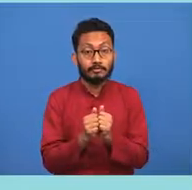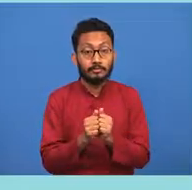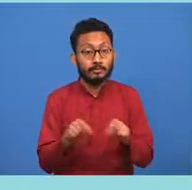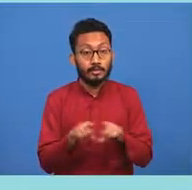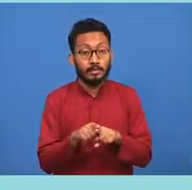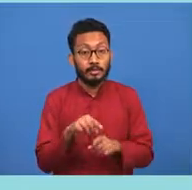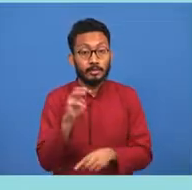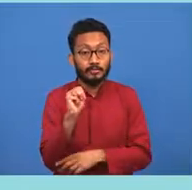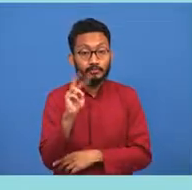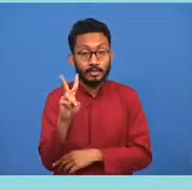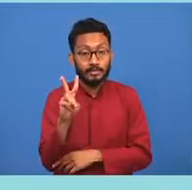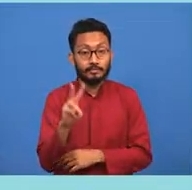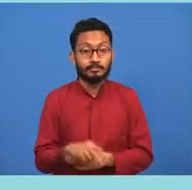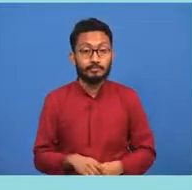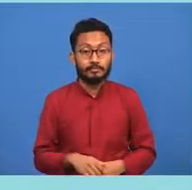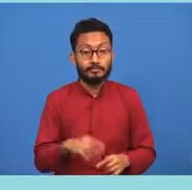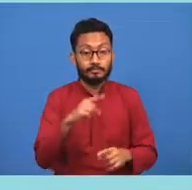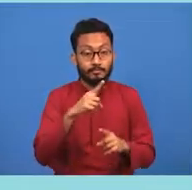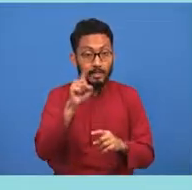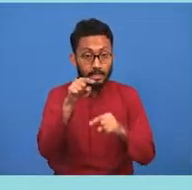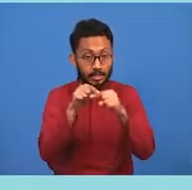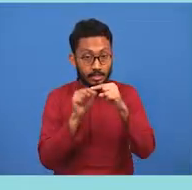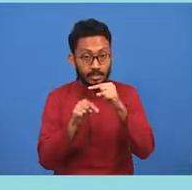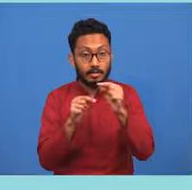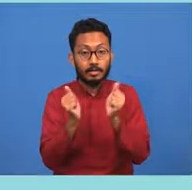MV bahagi dengan 1000.